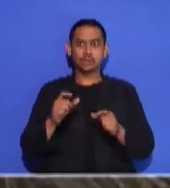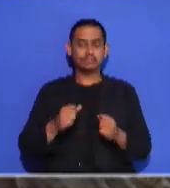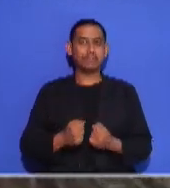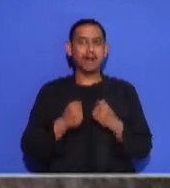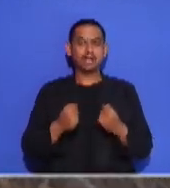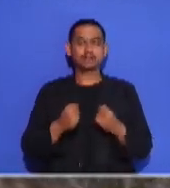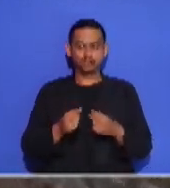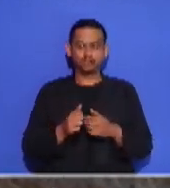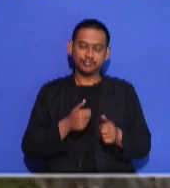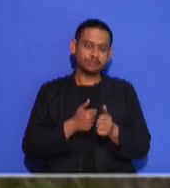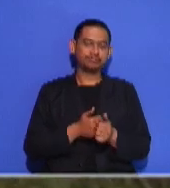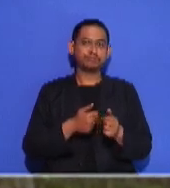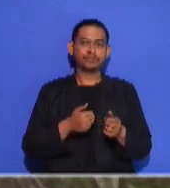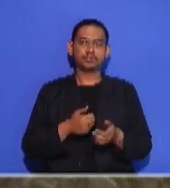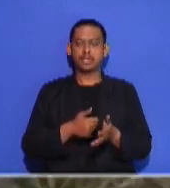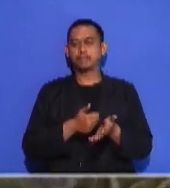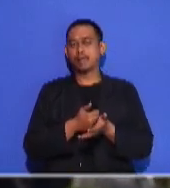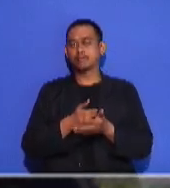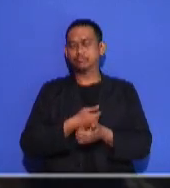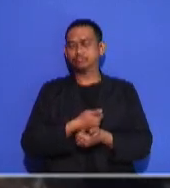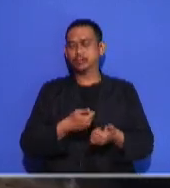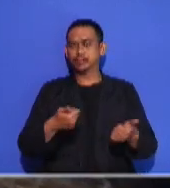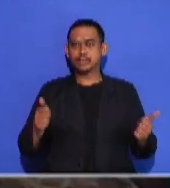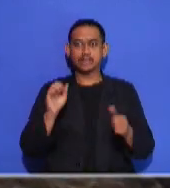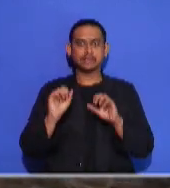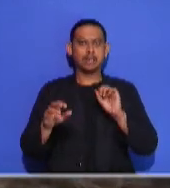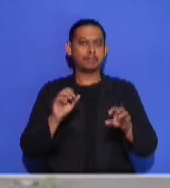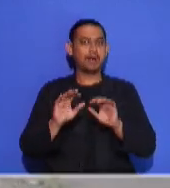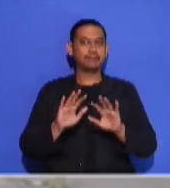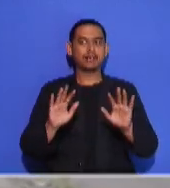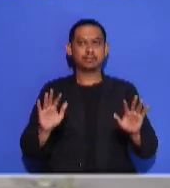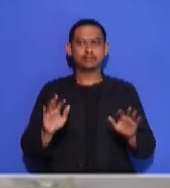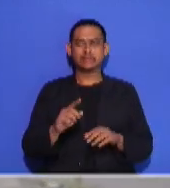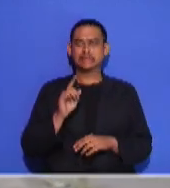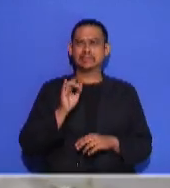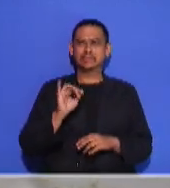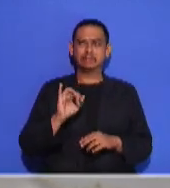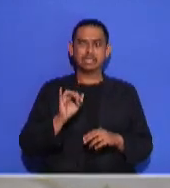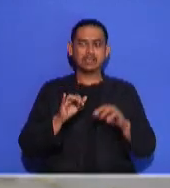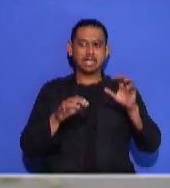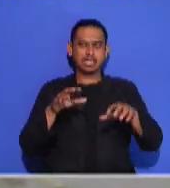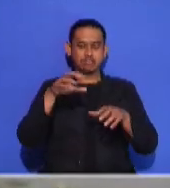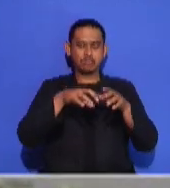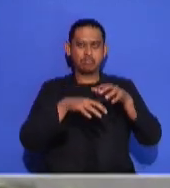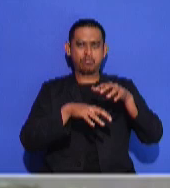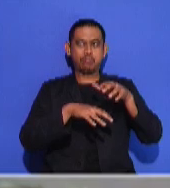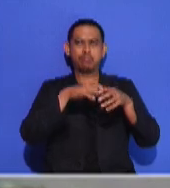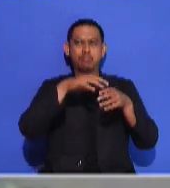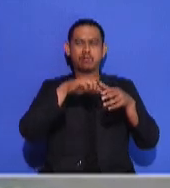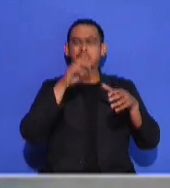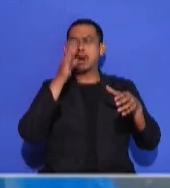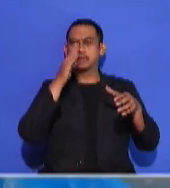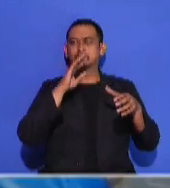gotongroyong karena banyaknya sampah yang selama ini ada tertimbun semak berukar dan menimbulkan bau tak sedap serta merusak